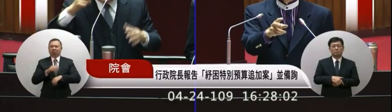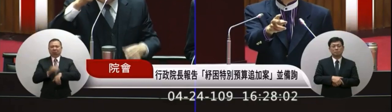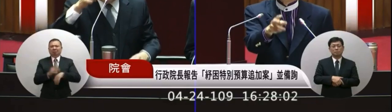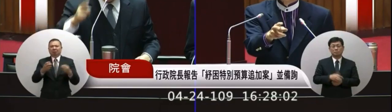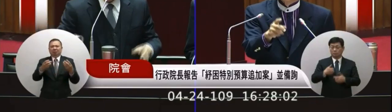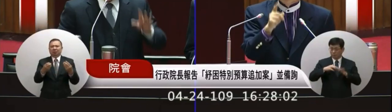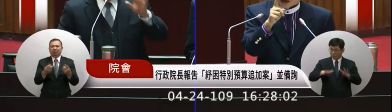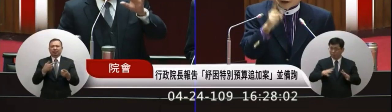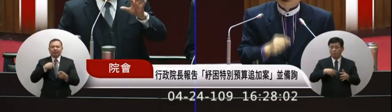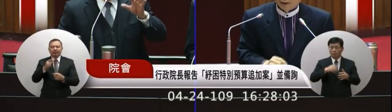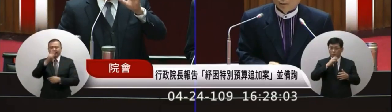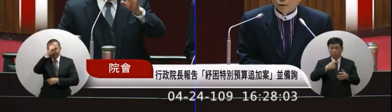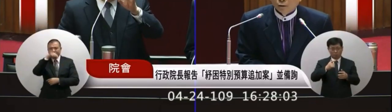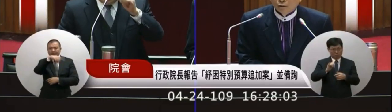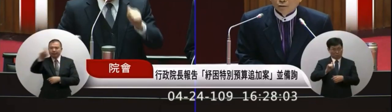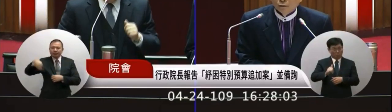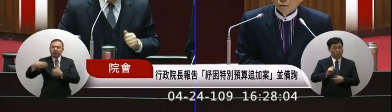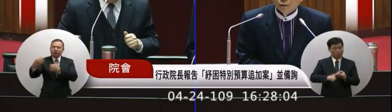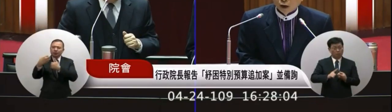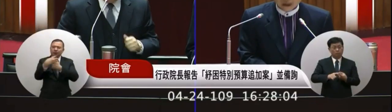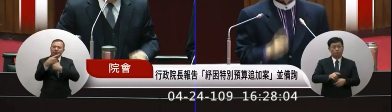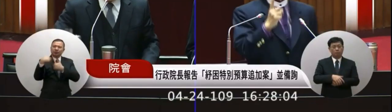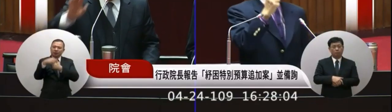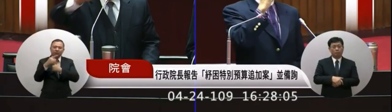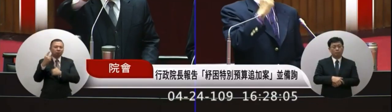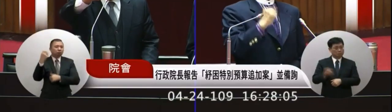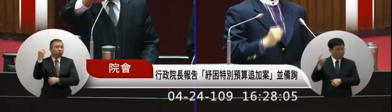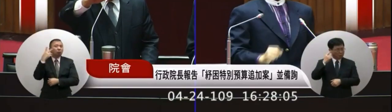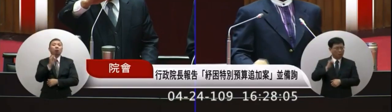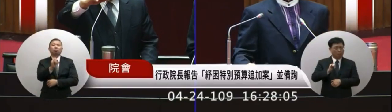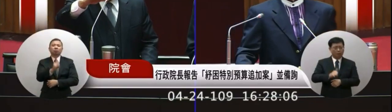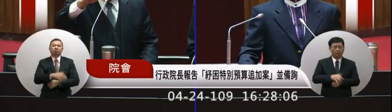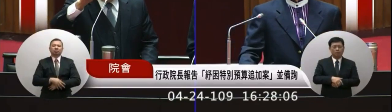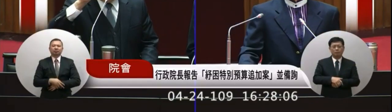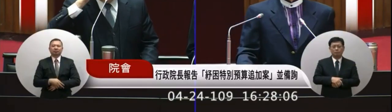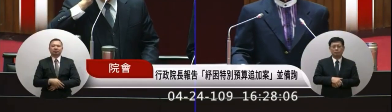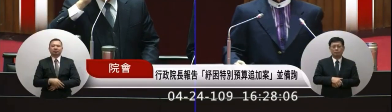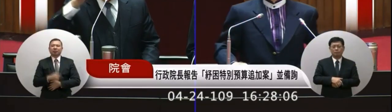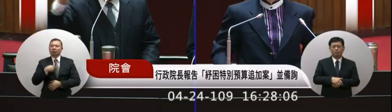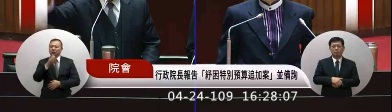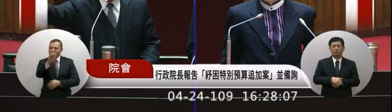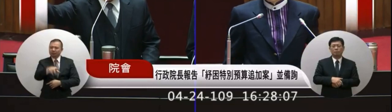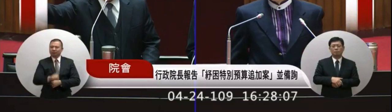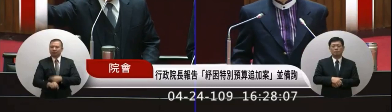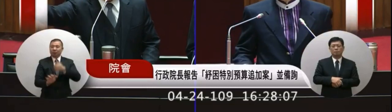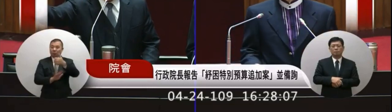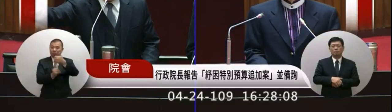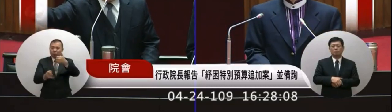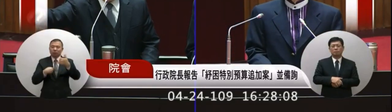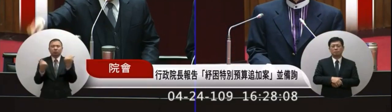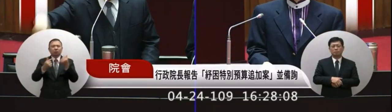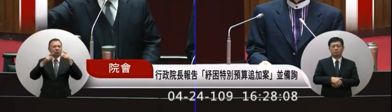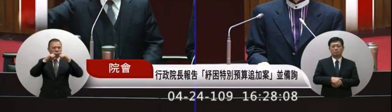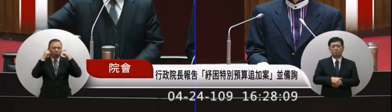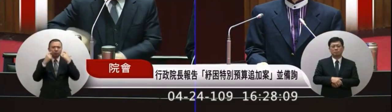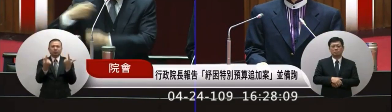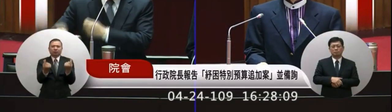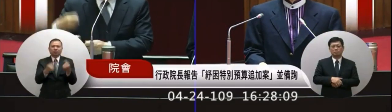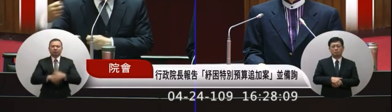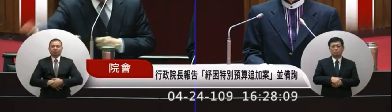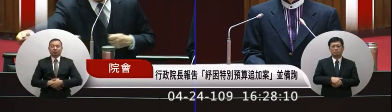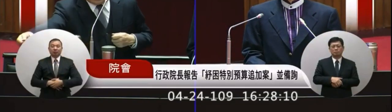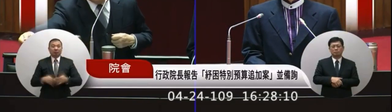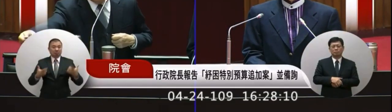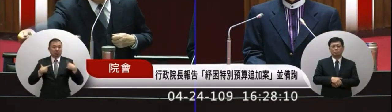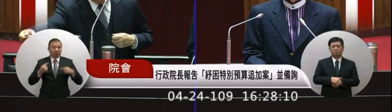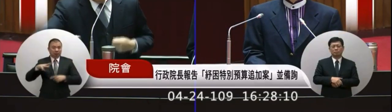大家 指教。这已经袂歹无？ 听起来袂歹啦。 听起来袂歹啊。 无啦，安尼啦，委员。难道咱就口罩有无？ 是。 口罩打